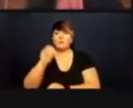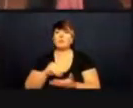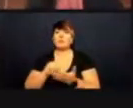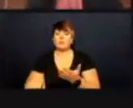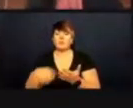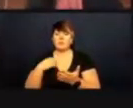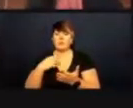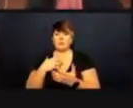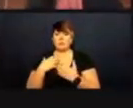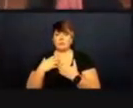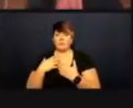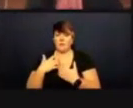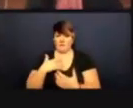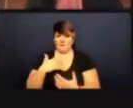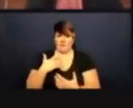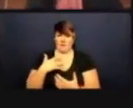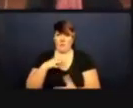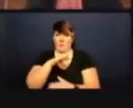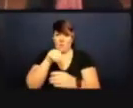Na